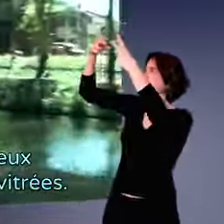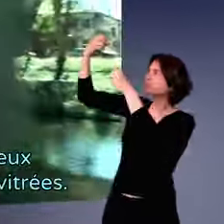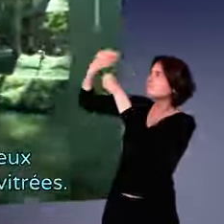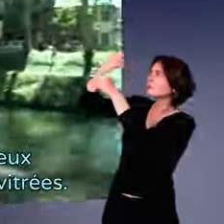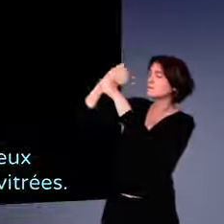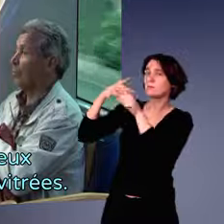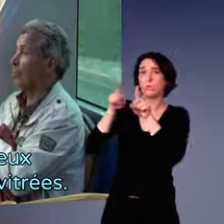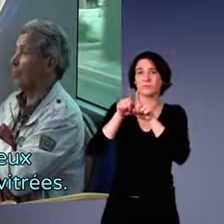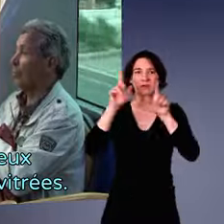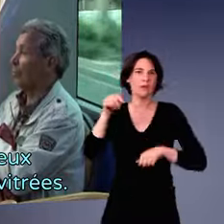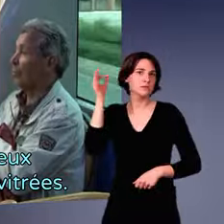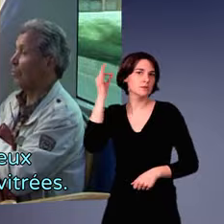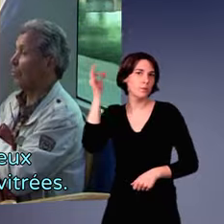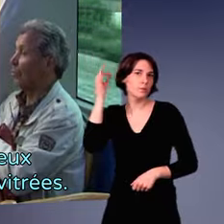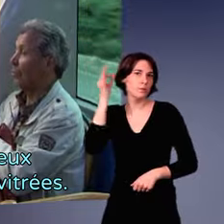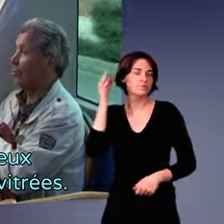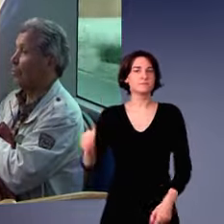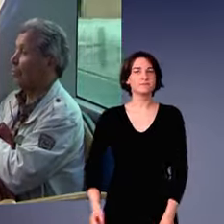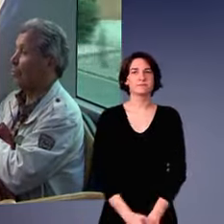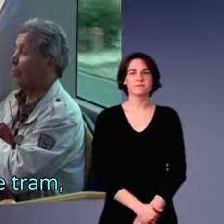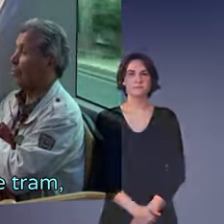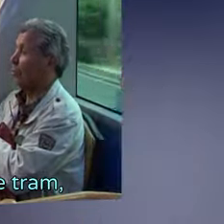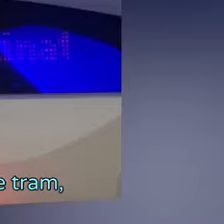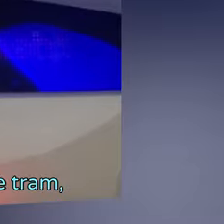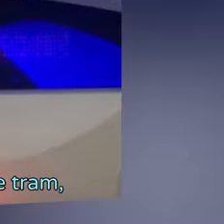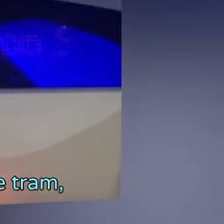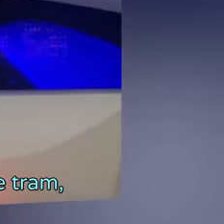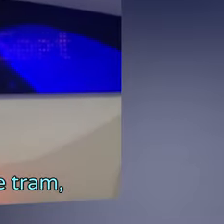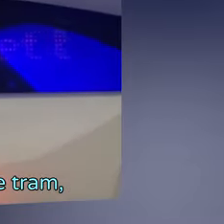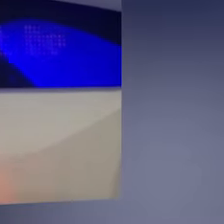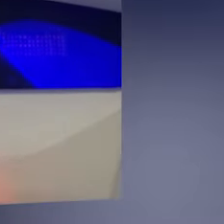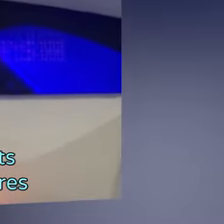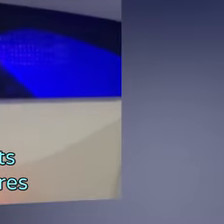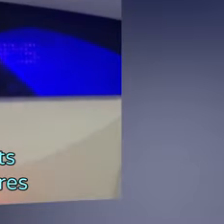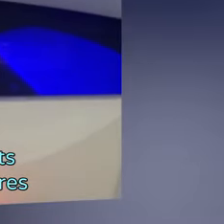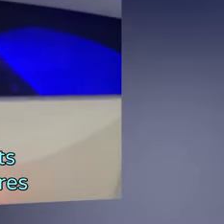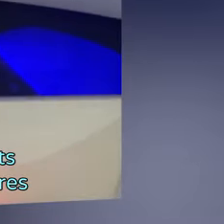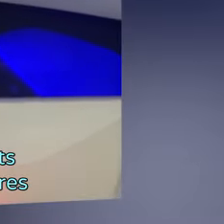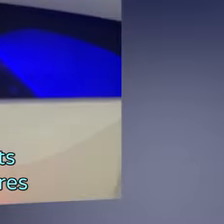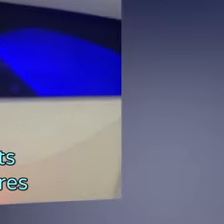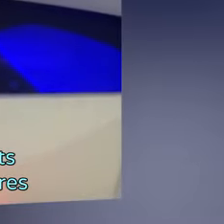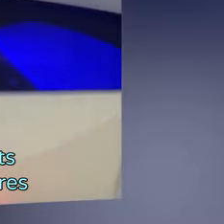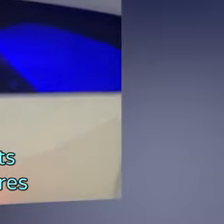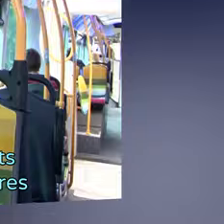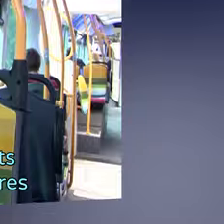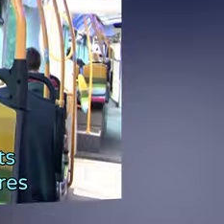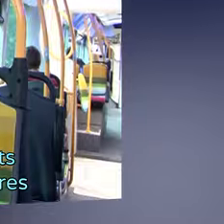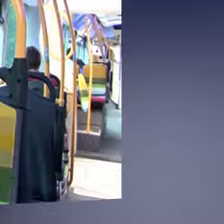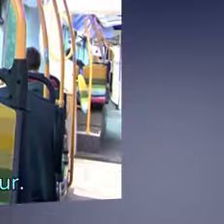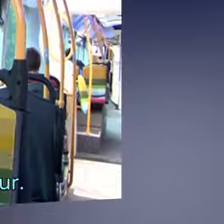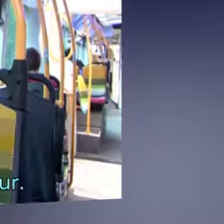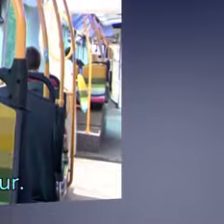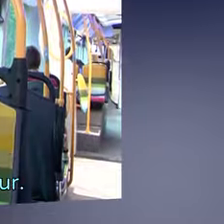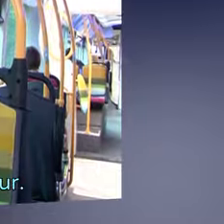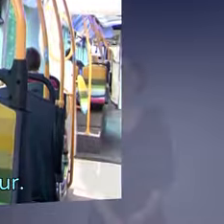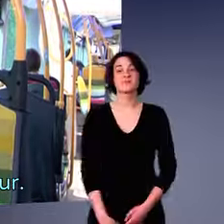lumineux grâce à de grandes surfaces vitrées et comme pour le métro et le tram des bandeaux déroulants et des informations sonores